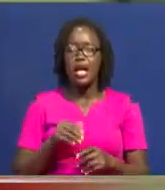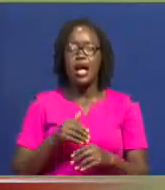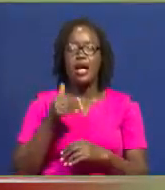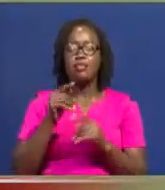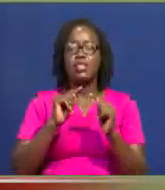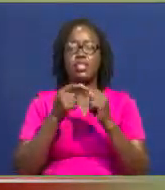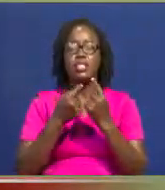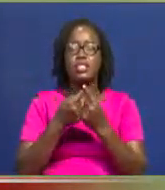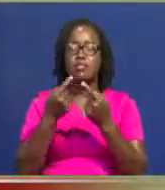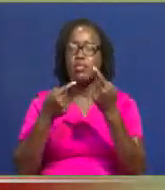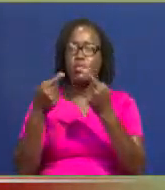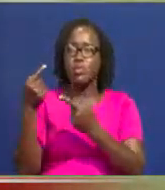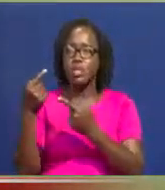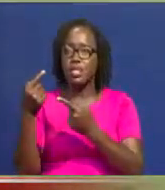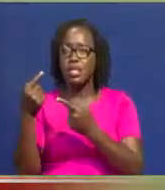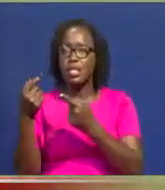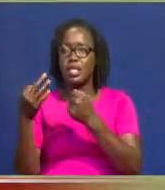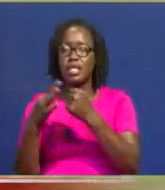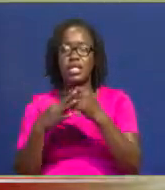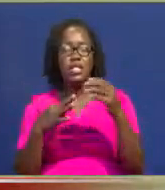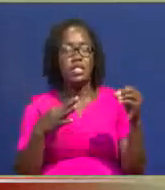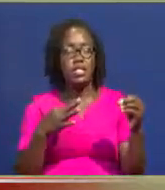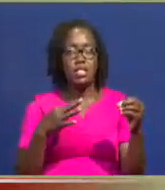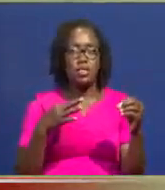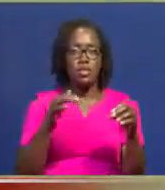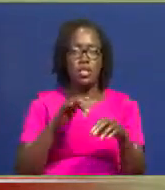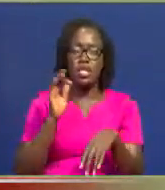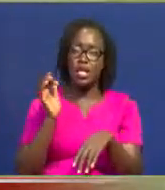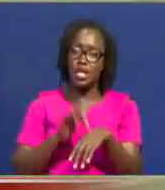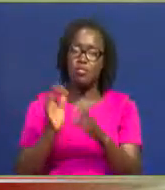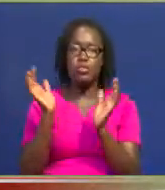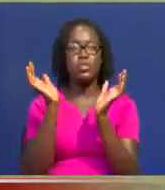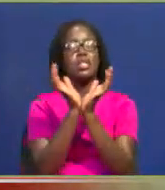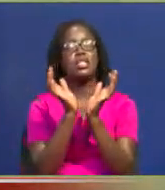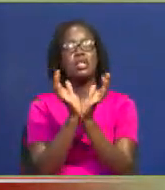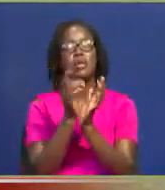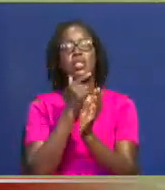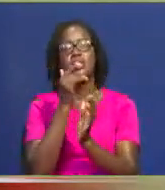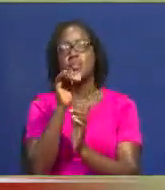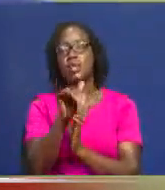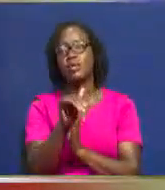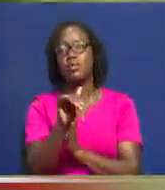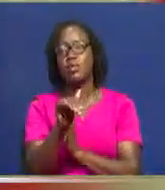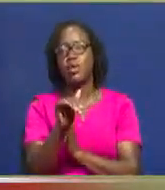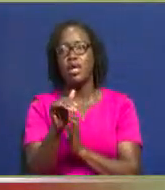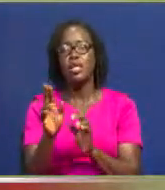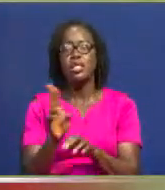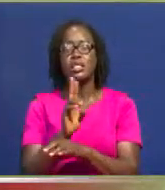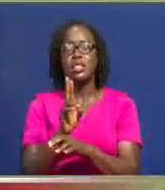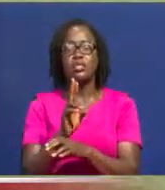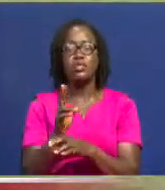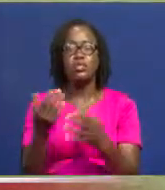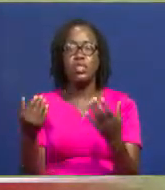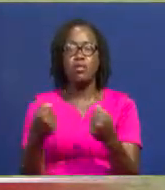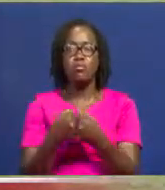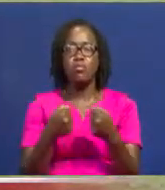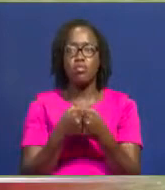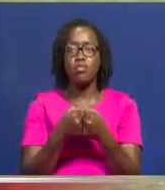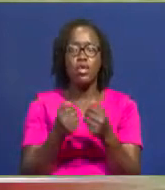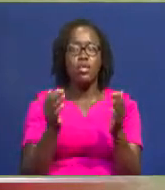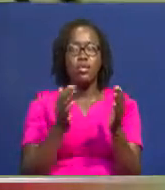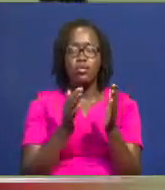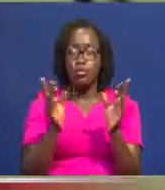timu hiyo kuandikisha ushindi wa mabao 8-2 katika uwanja wa Embu, Habiba alisema walitumia mechi hiyo kujiandaa kwa mechi